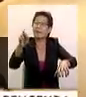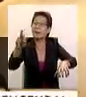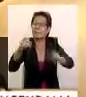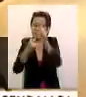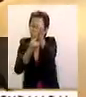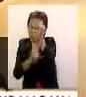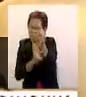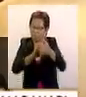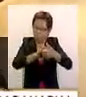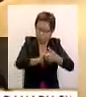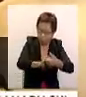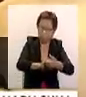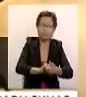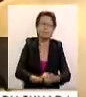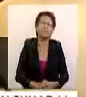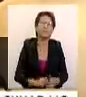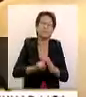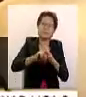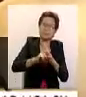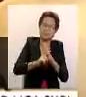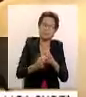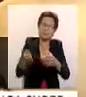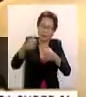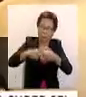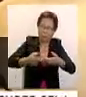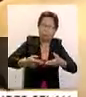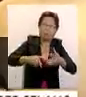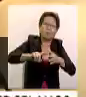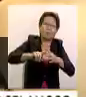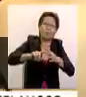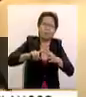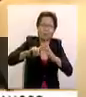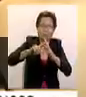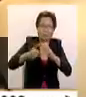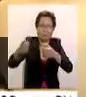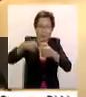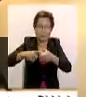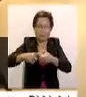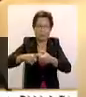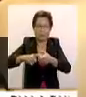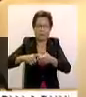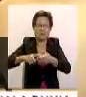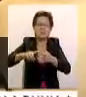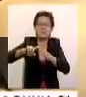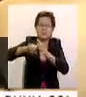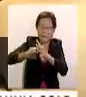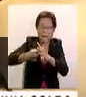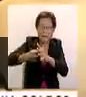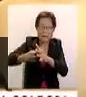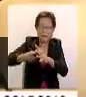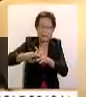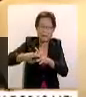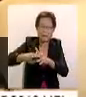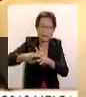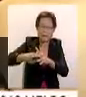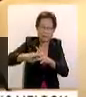the implementation of humanitarian projects for Rohingya refugees in Malaysia, YAB DPM